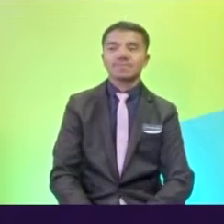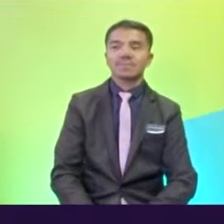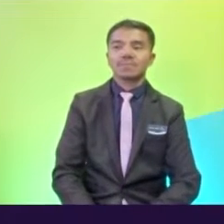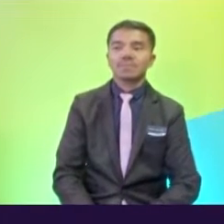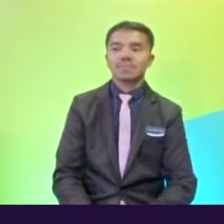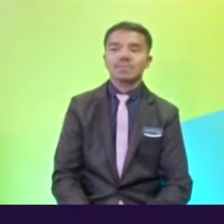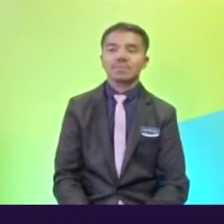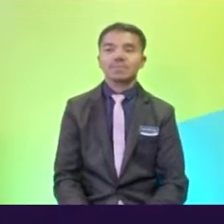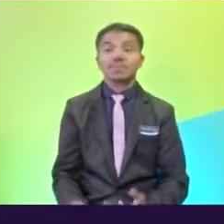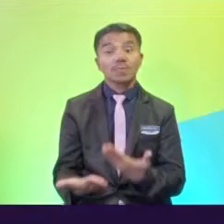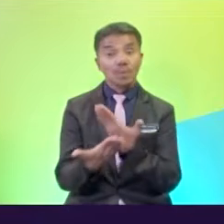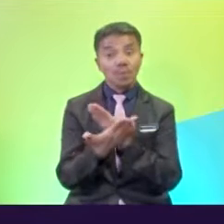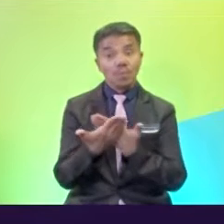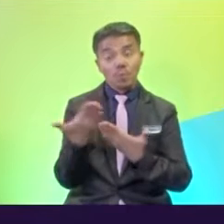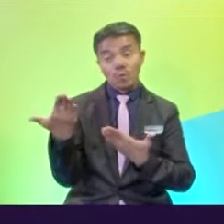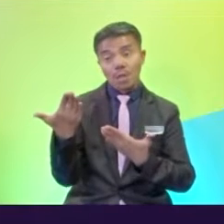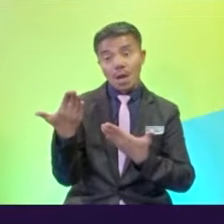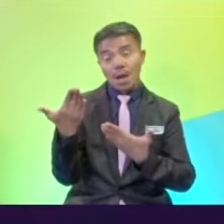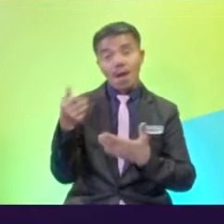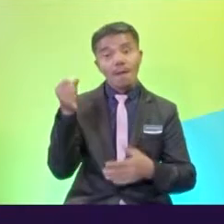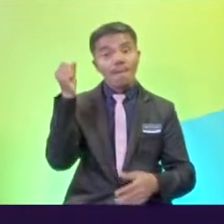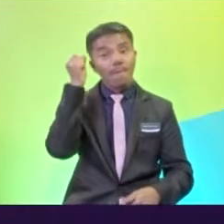memahami isi pelajaran